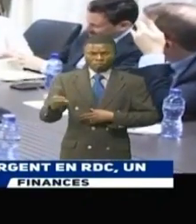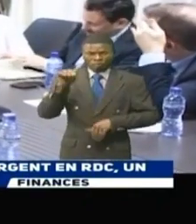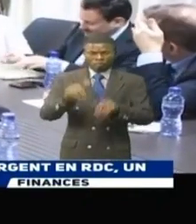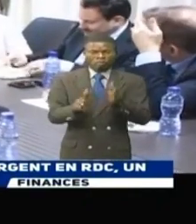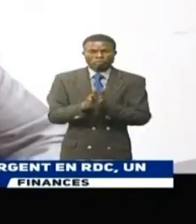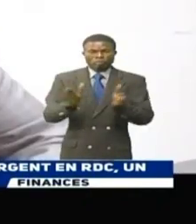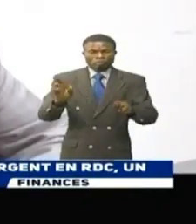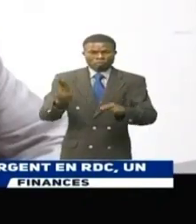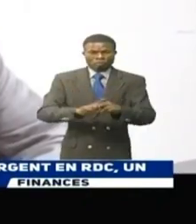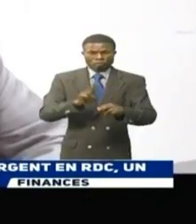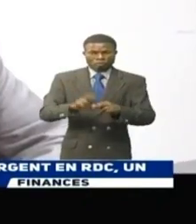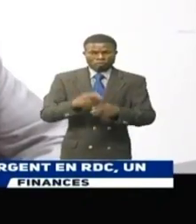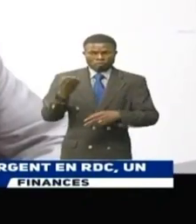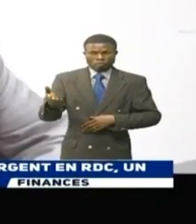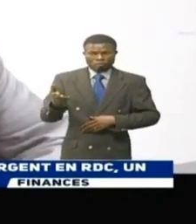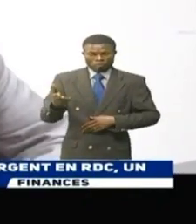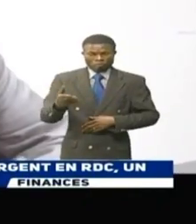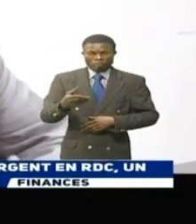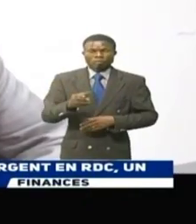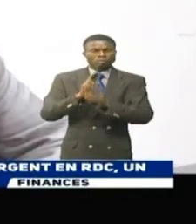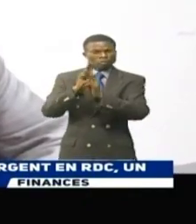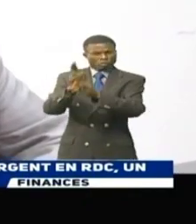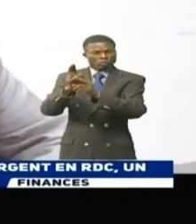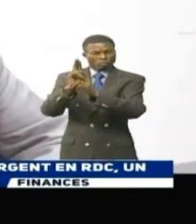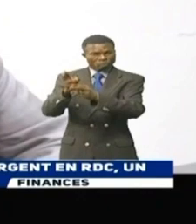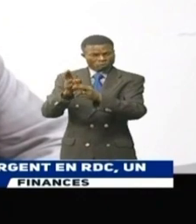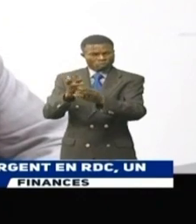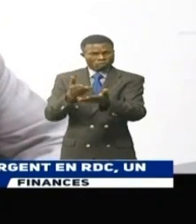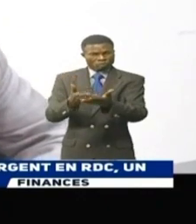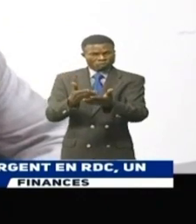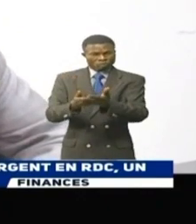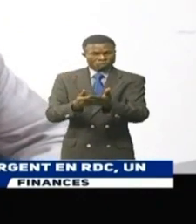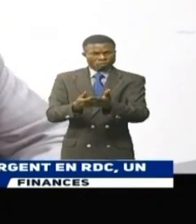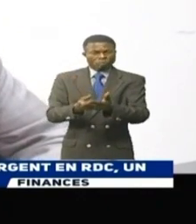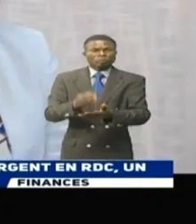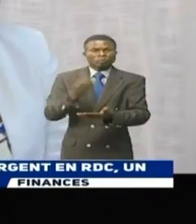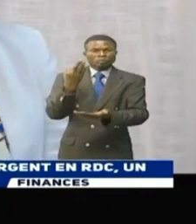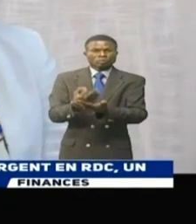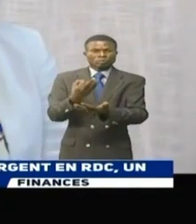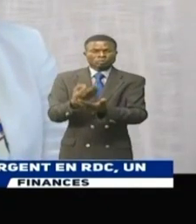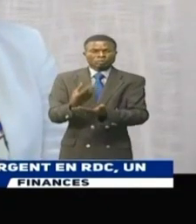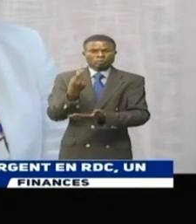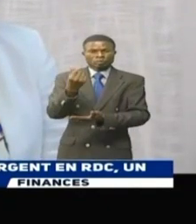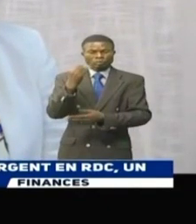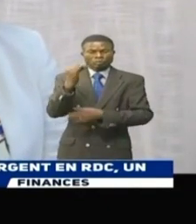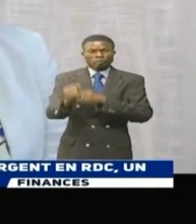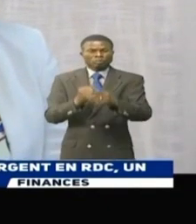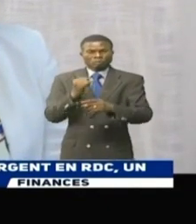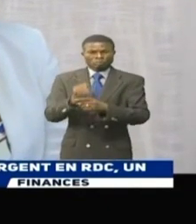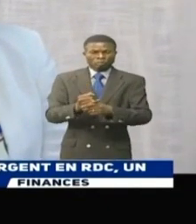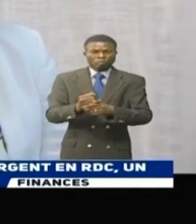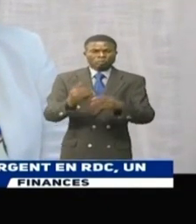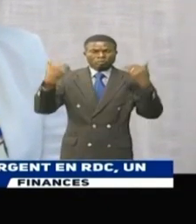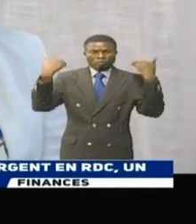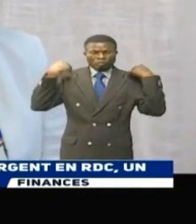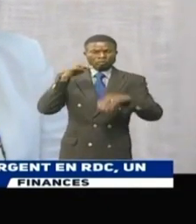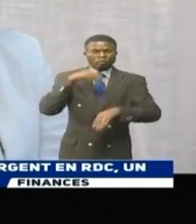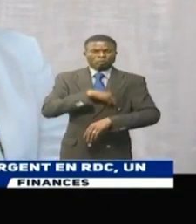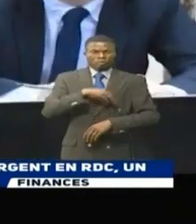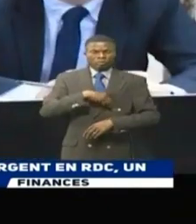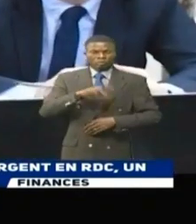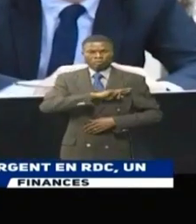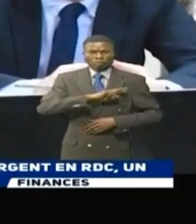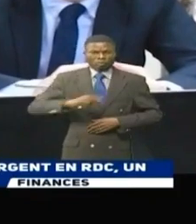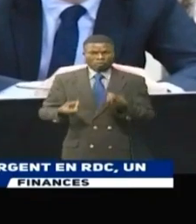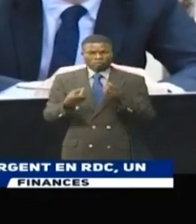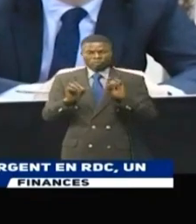CNRF, Adler Kisula, a de nouveau fait le plaidoyer auprès du FMI, le Fonds monétaire international. Son chef de mission pour la RDC,